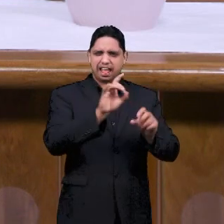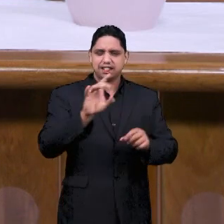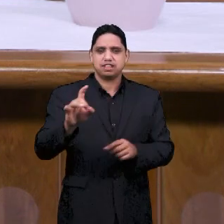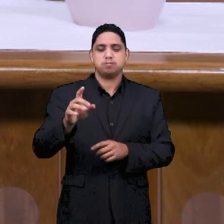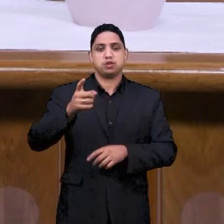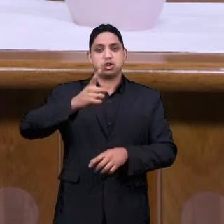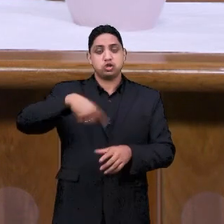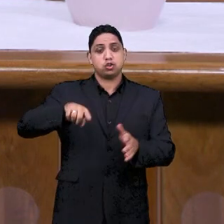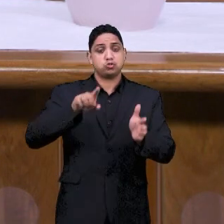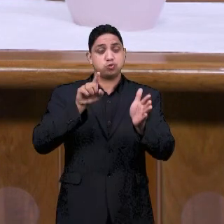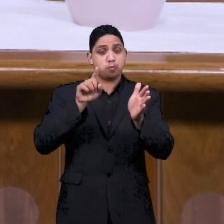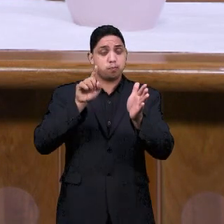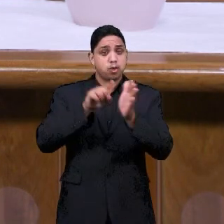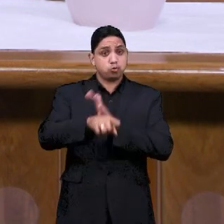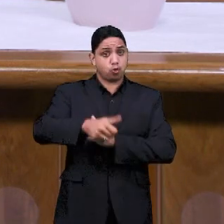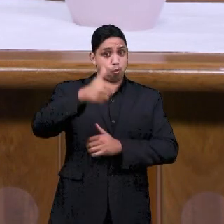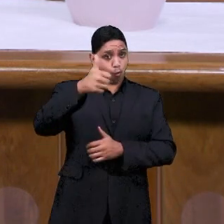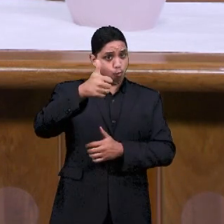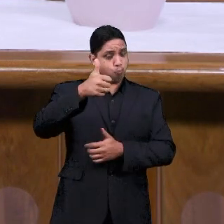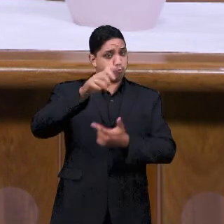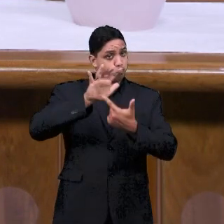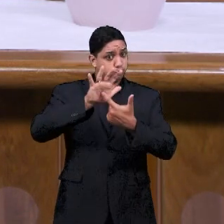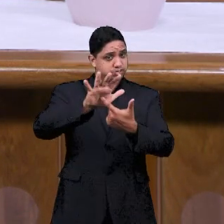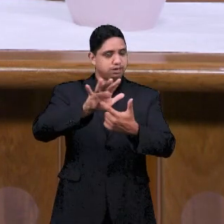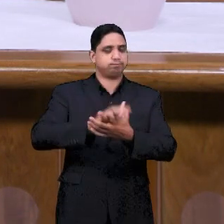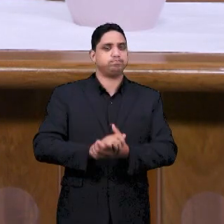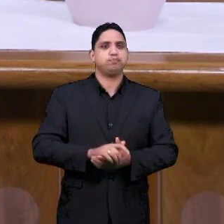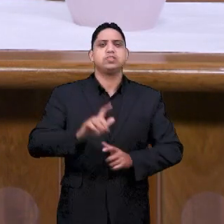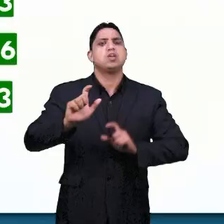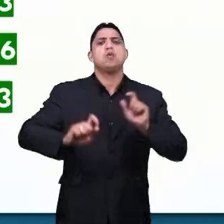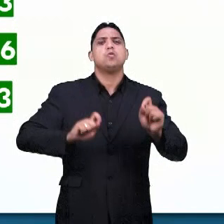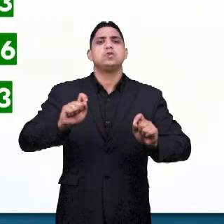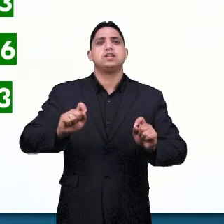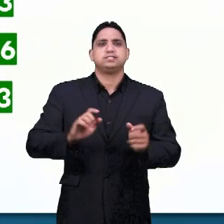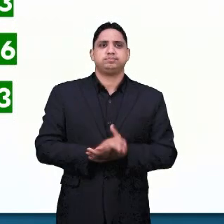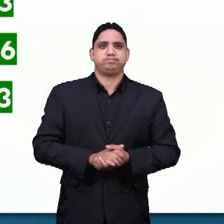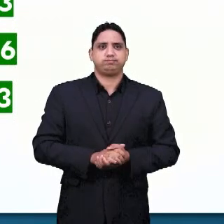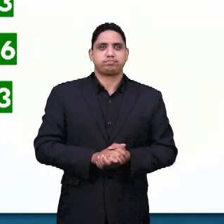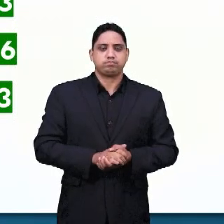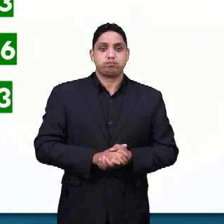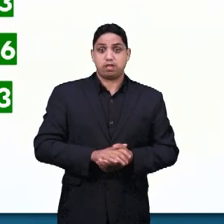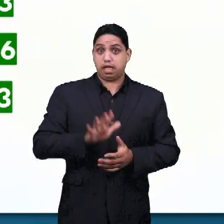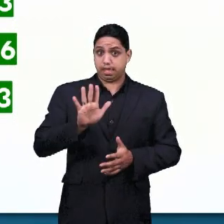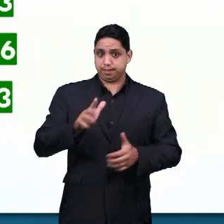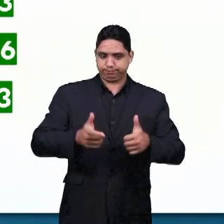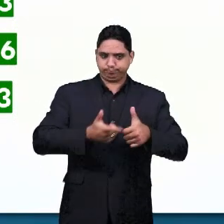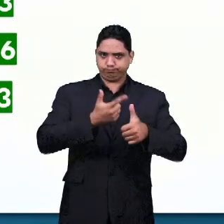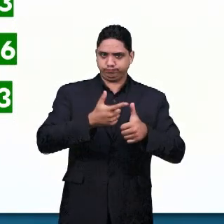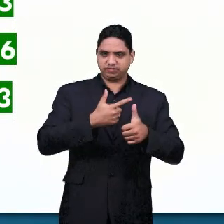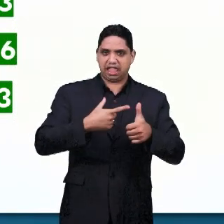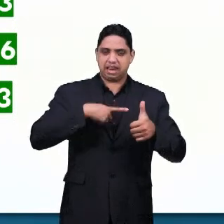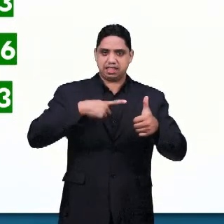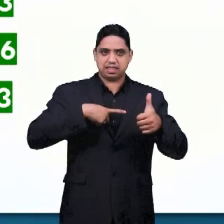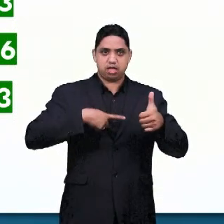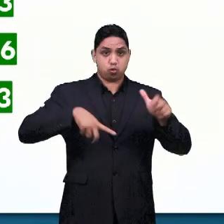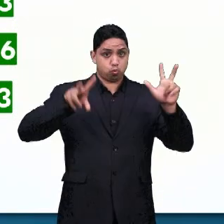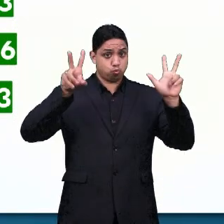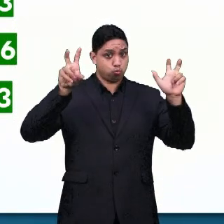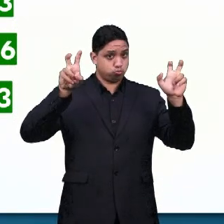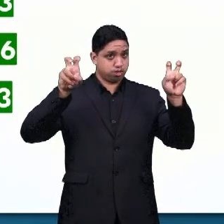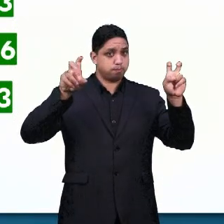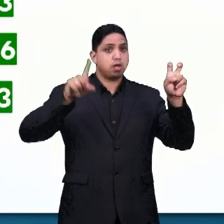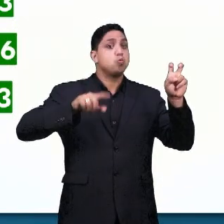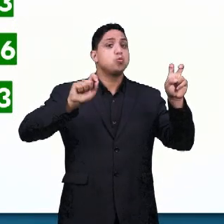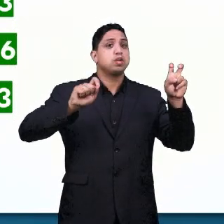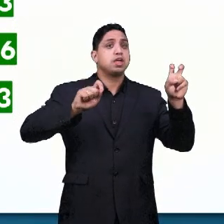première question. Notre première question est la suivante. Cette question, elle